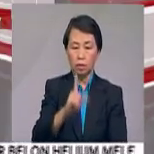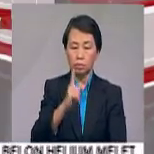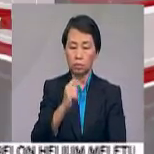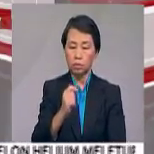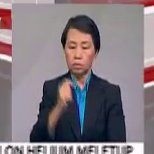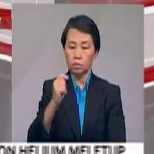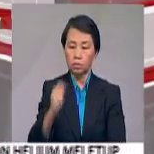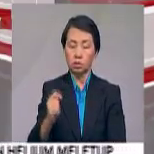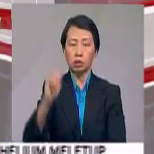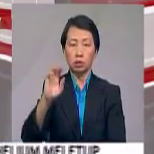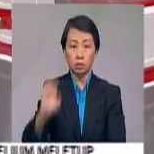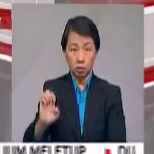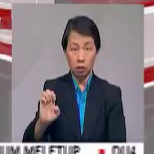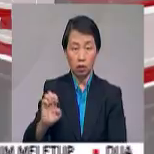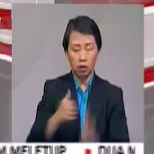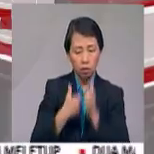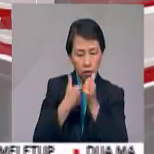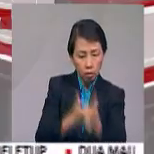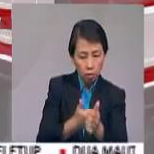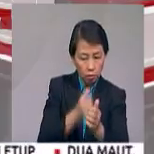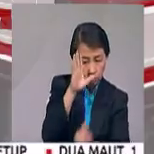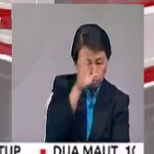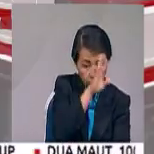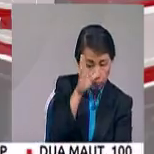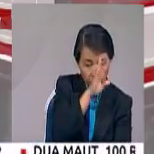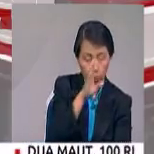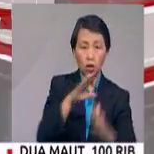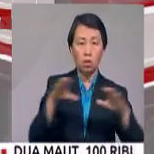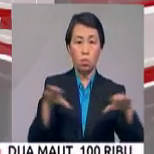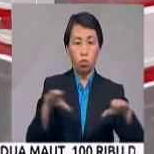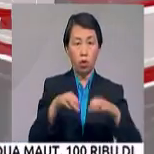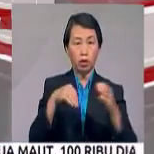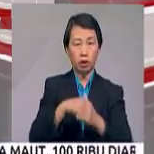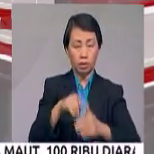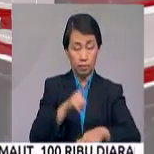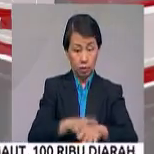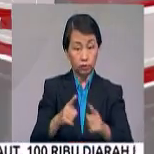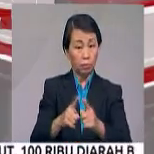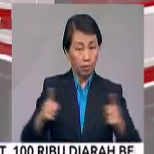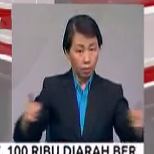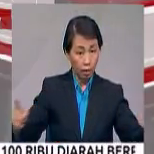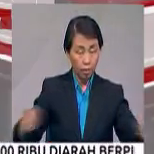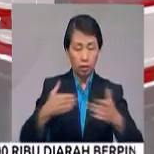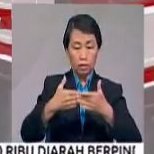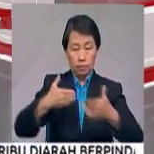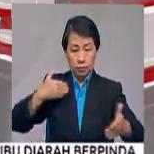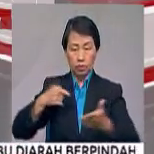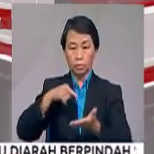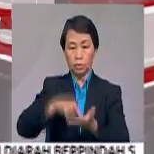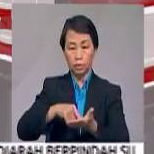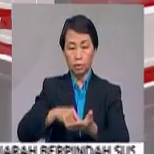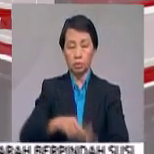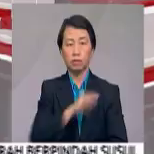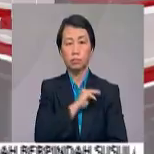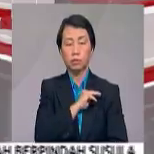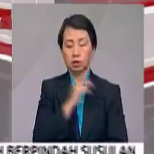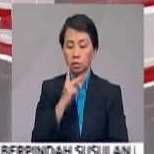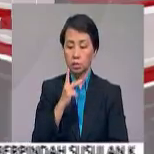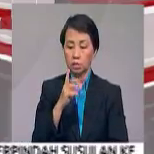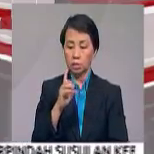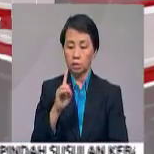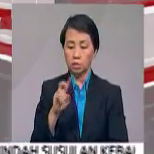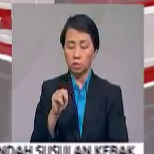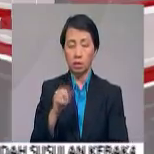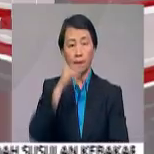Eelam LTTE berdasarkan risikan yang dilakukan dalam jangka masa panjang sebelum ini. Tegas Menteri Dalam Negeri Tan